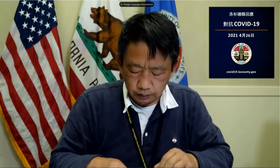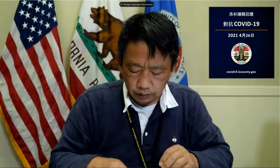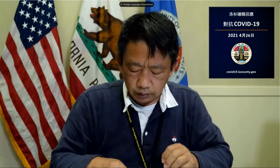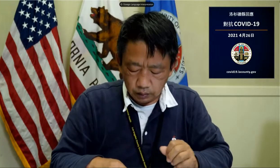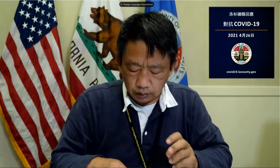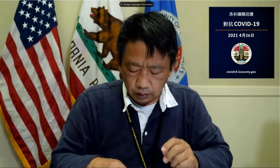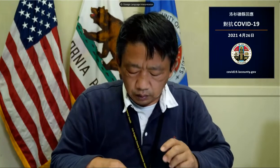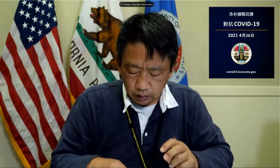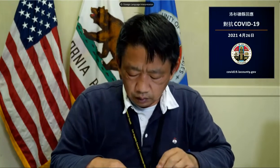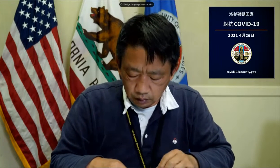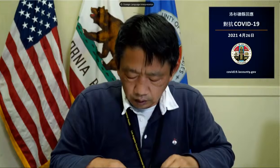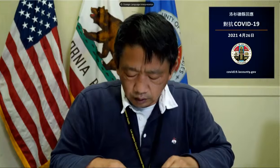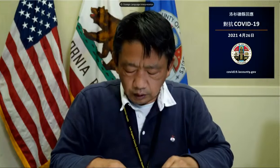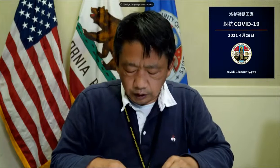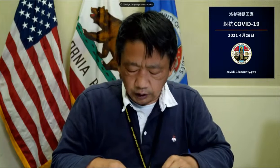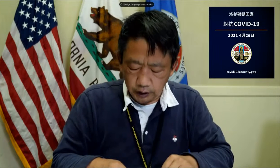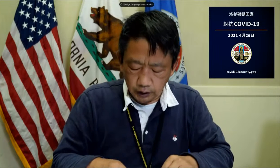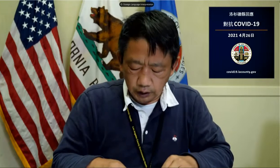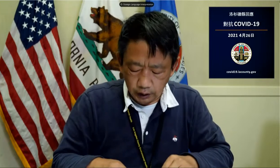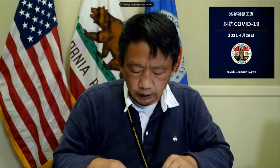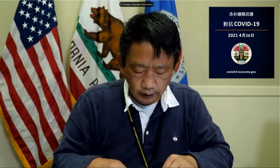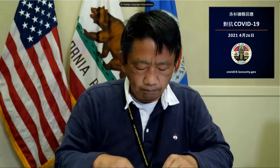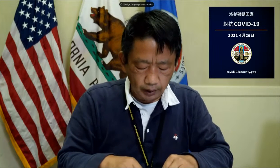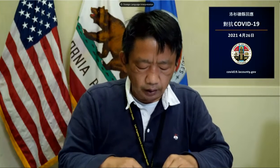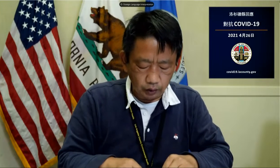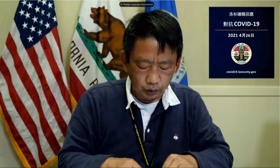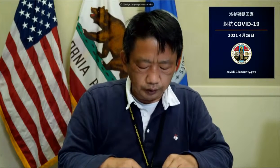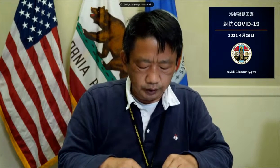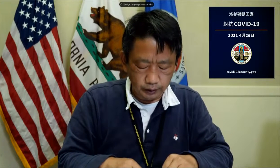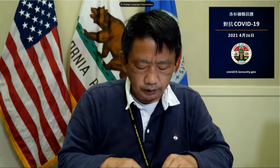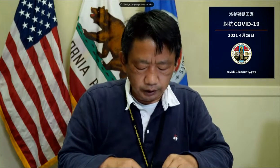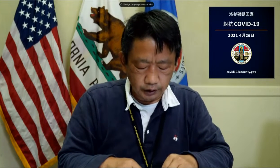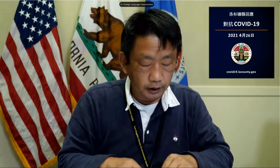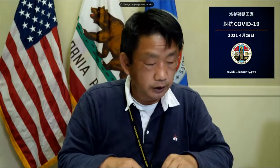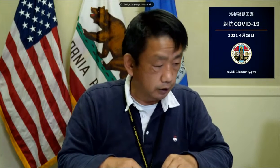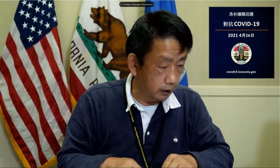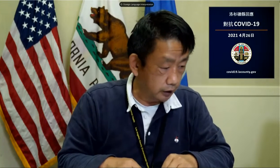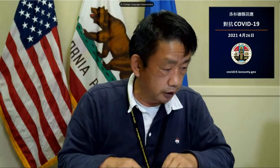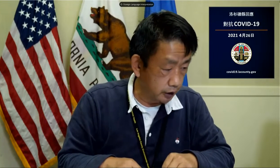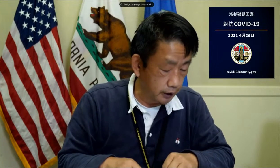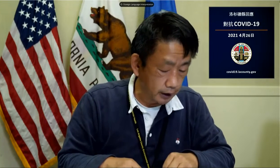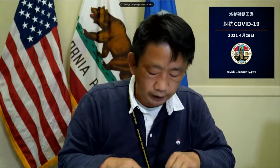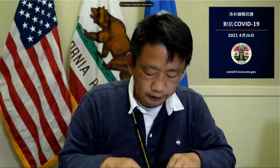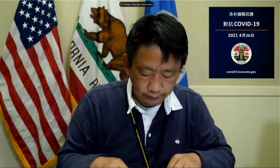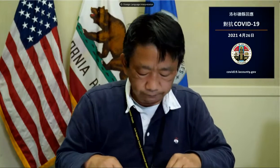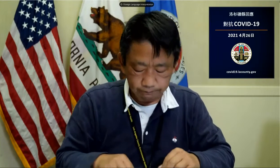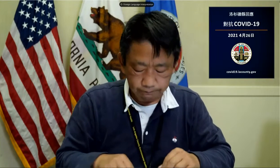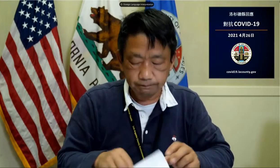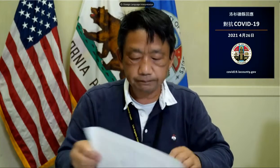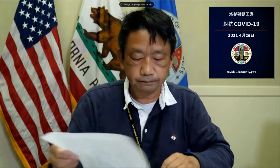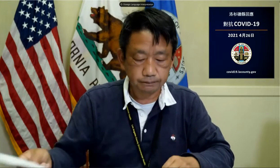近喜迎第1天没有出现新添死亡，这是在以色列。